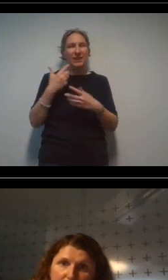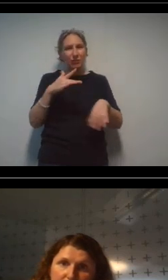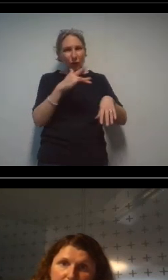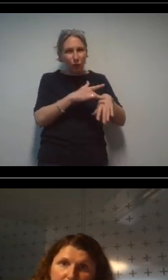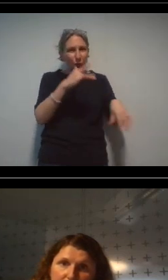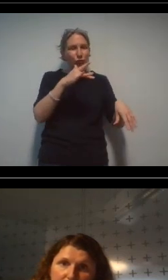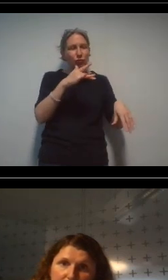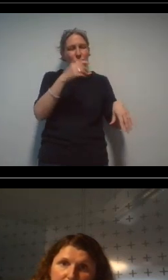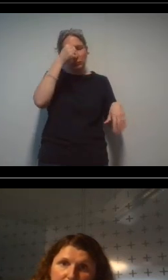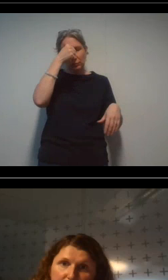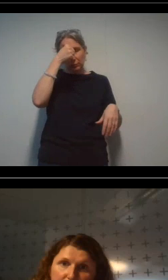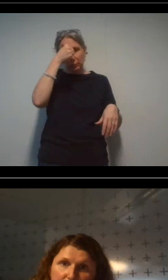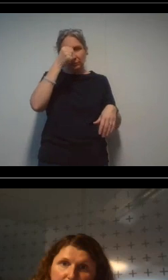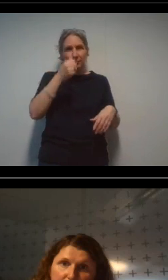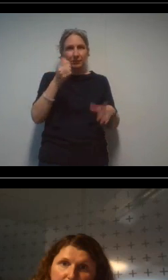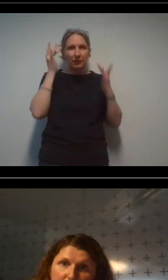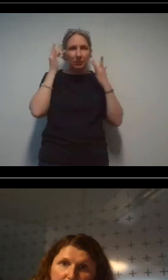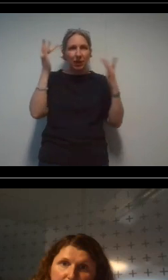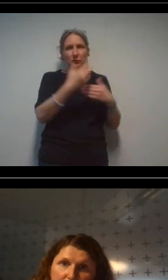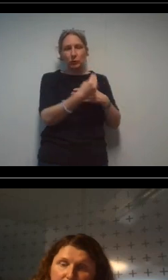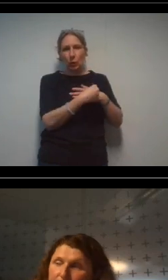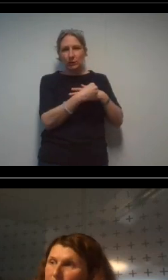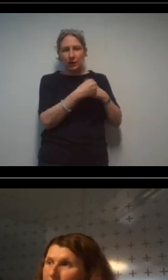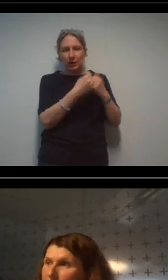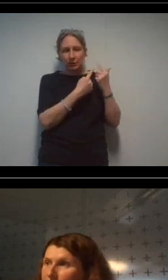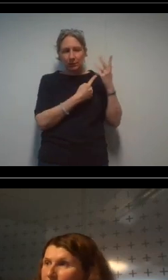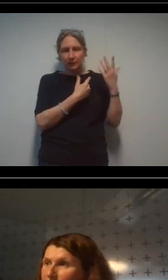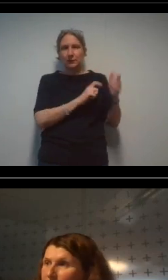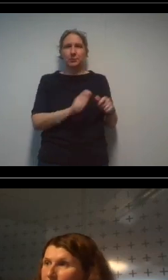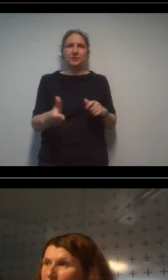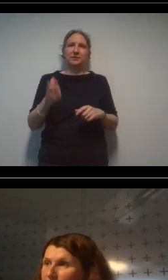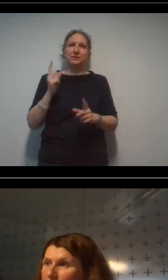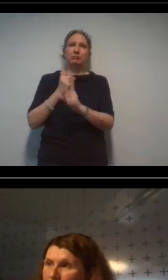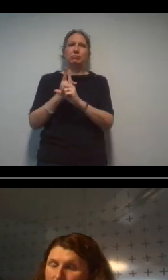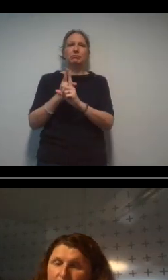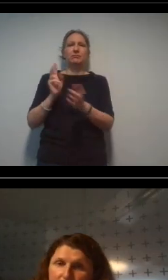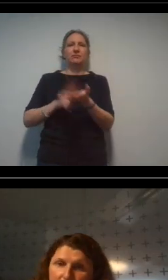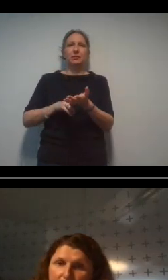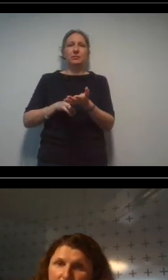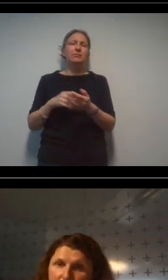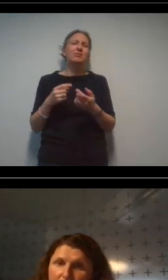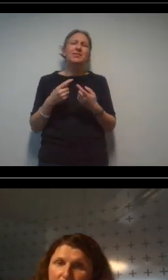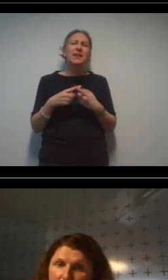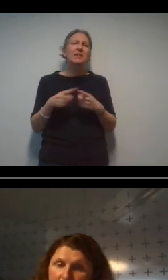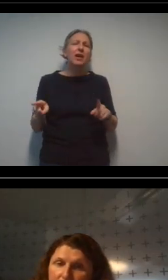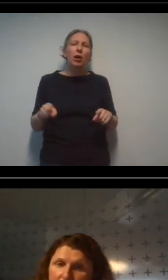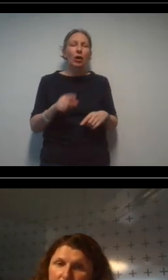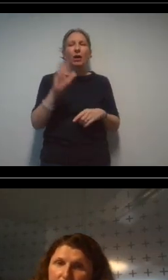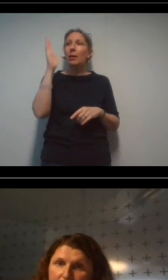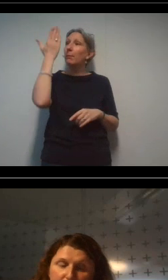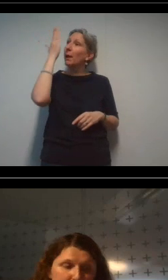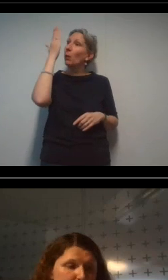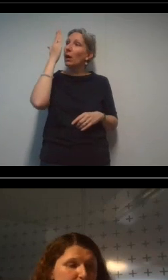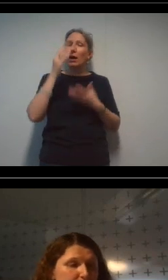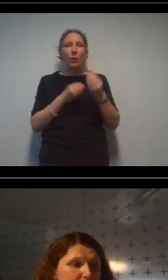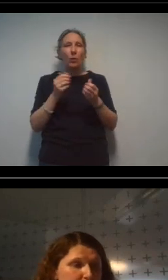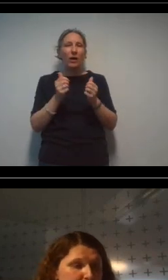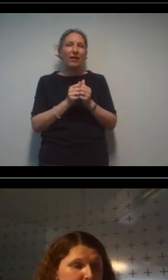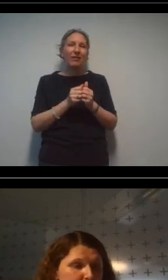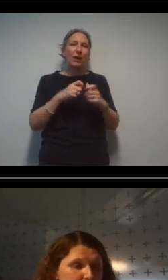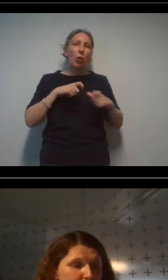déjà reçu des conseils. Et c'est différent que de s'entraîner devant son miroir ou avec ses copains, ses parents,